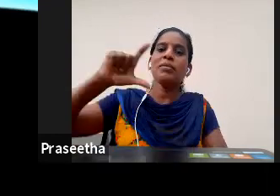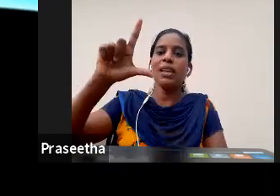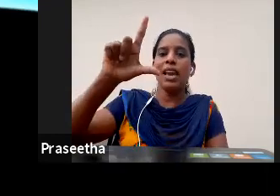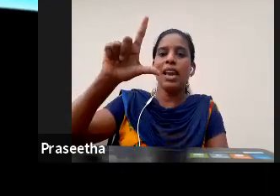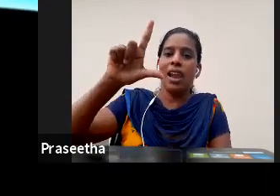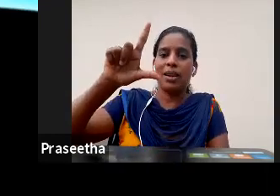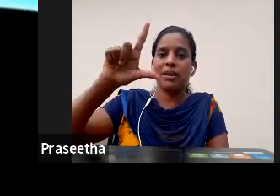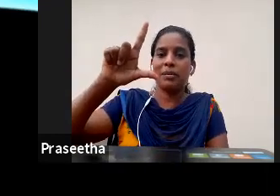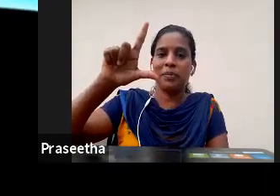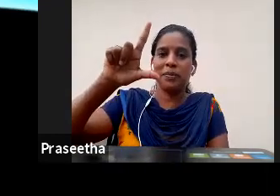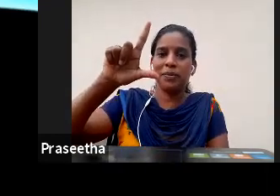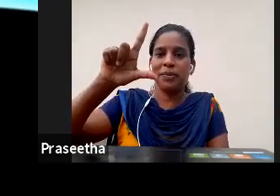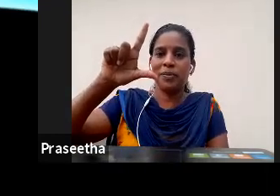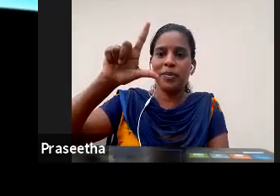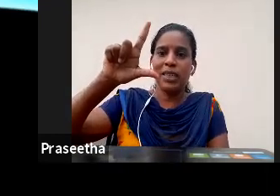എൽ,